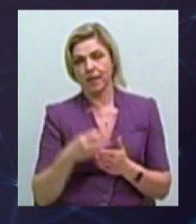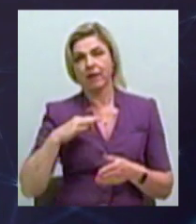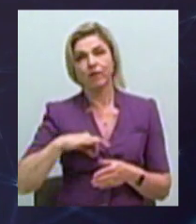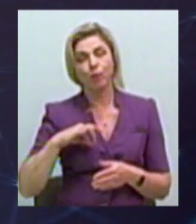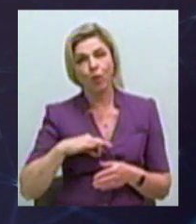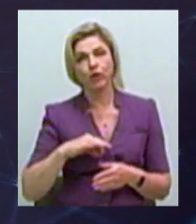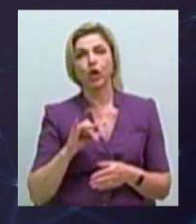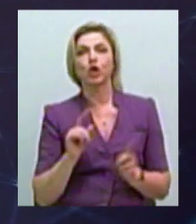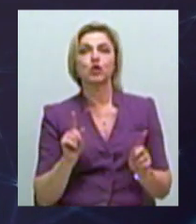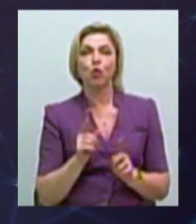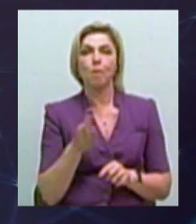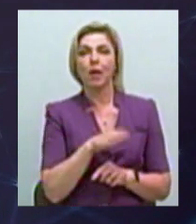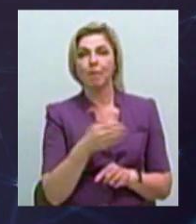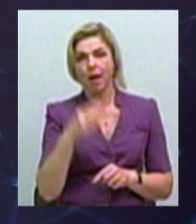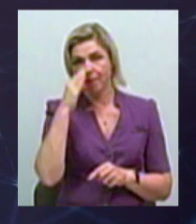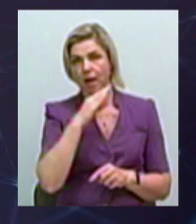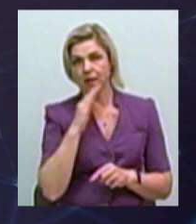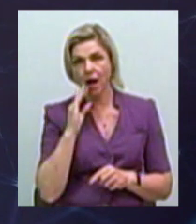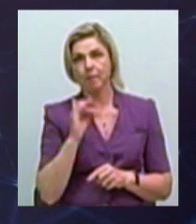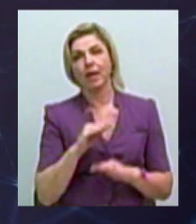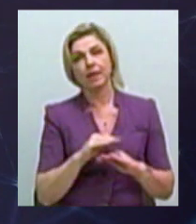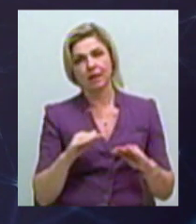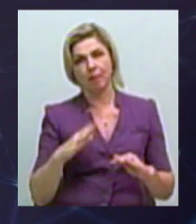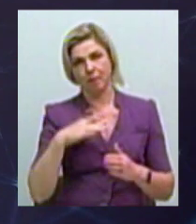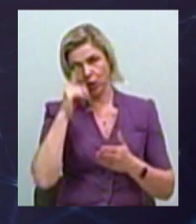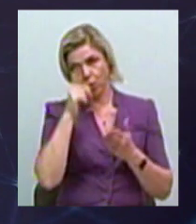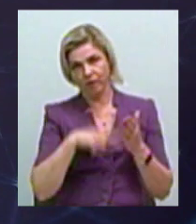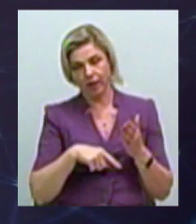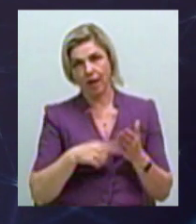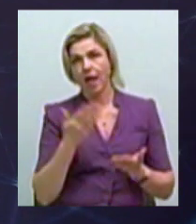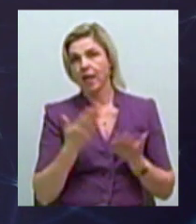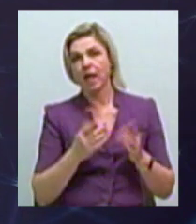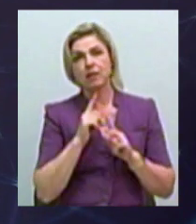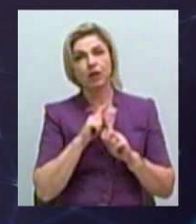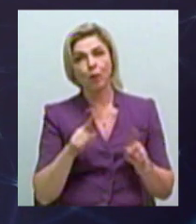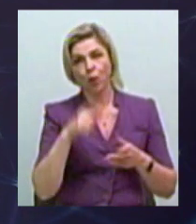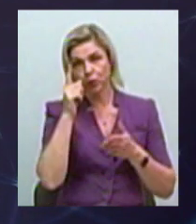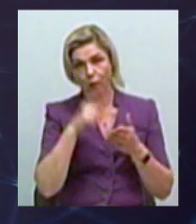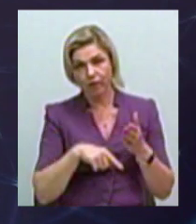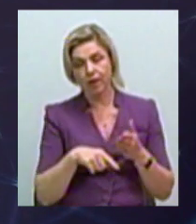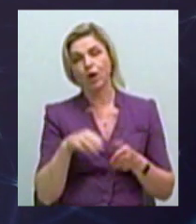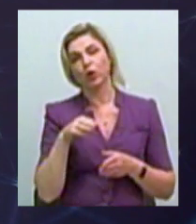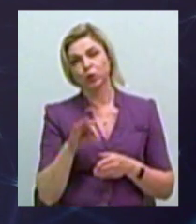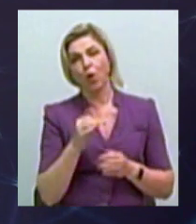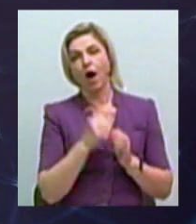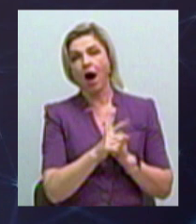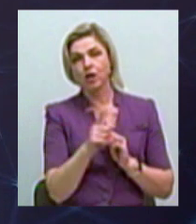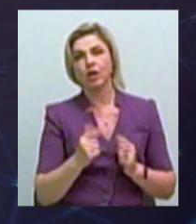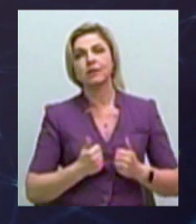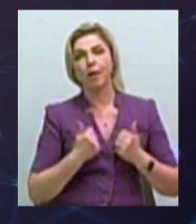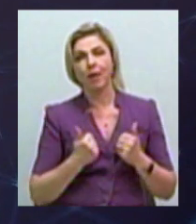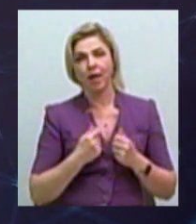і щоб між батьками і дітьми була довіра. А якщо не буде довіри, то відповідно кожен